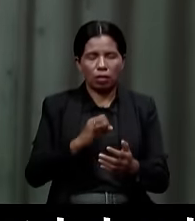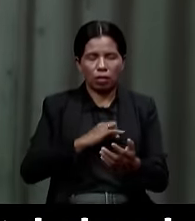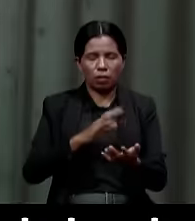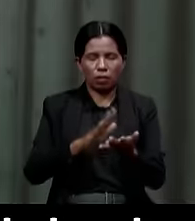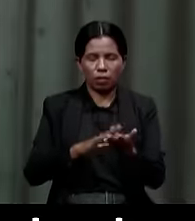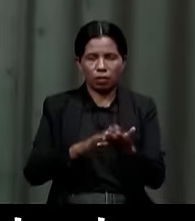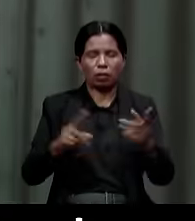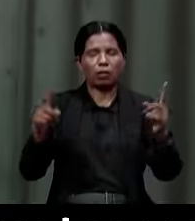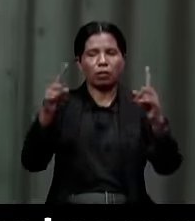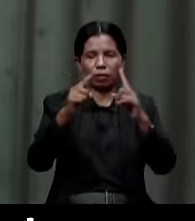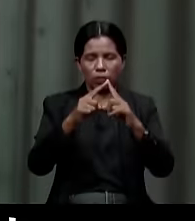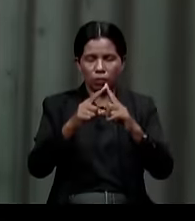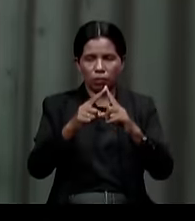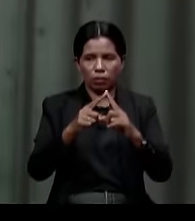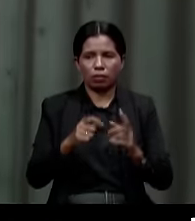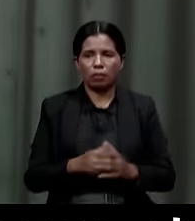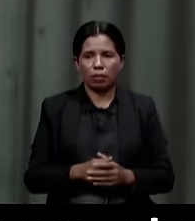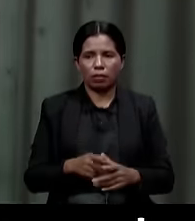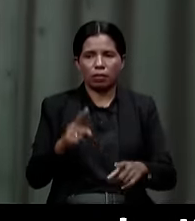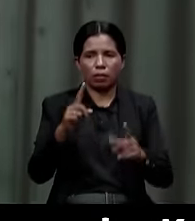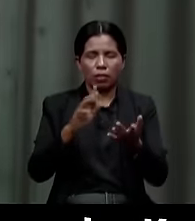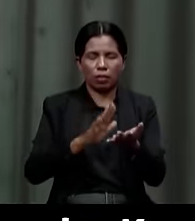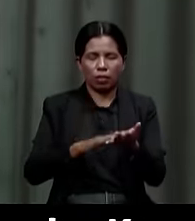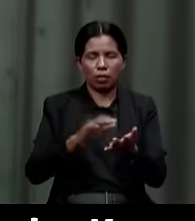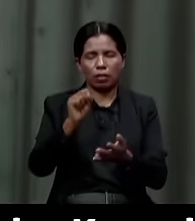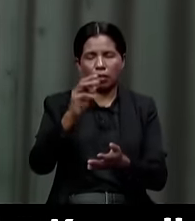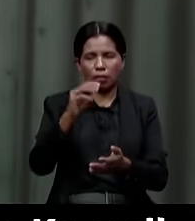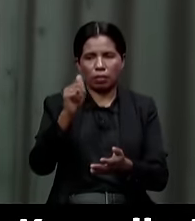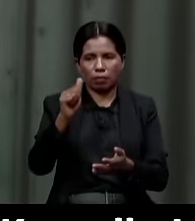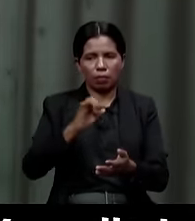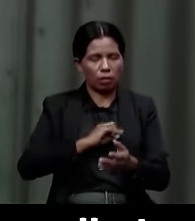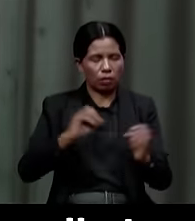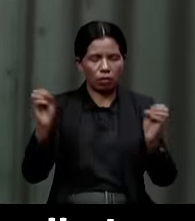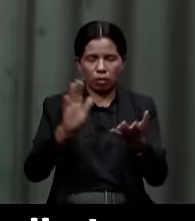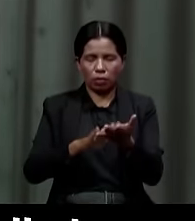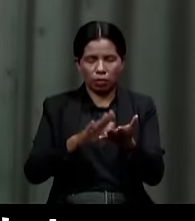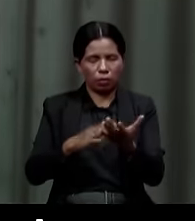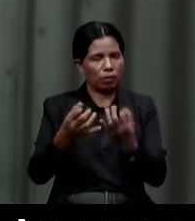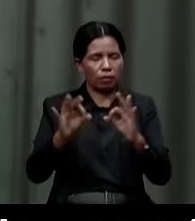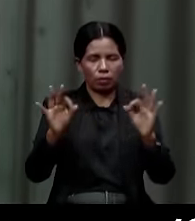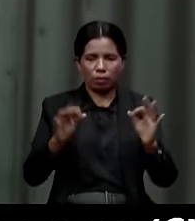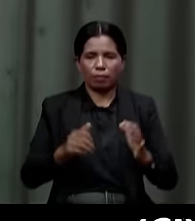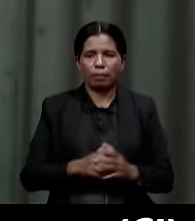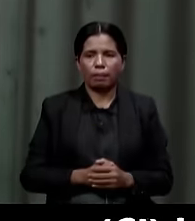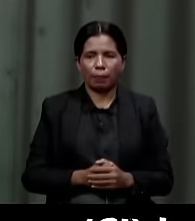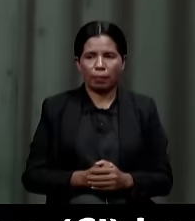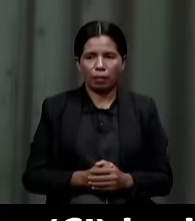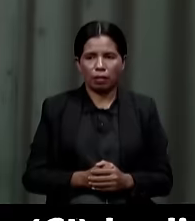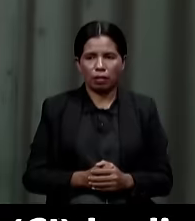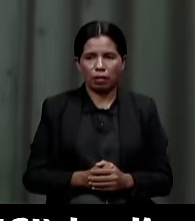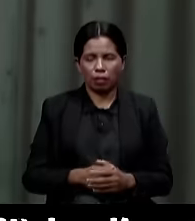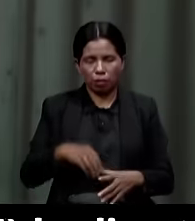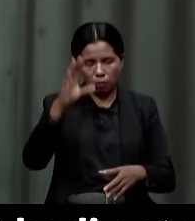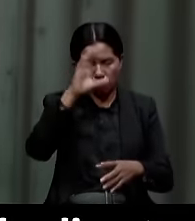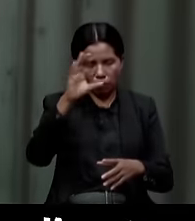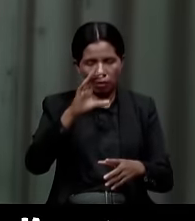do to di SMA remata oleh sekolah na asa buka sulit sampai